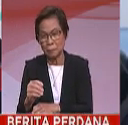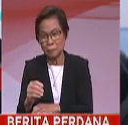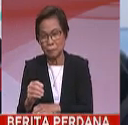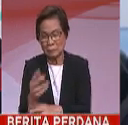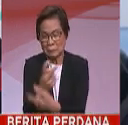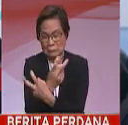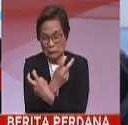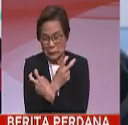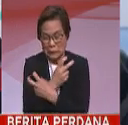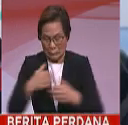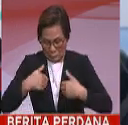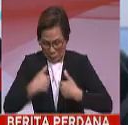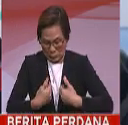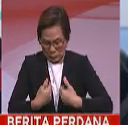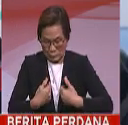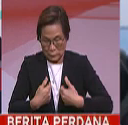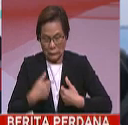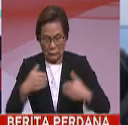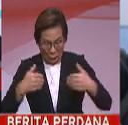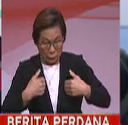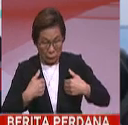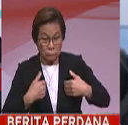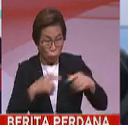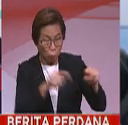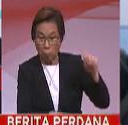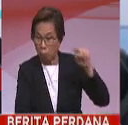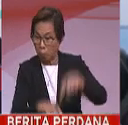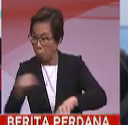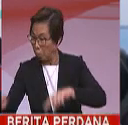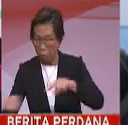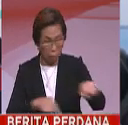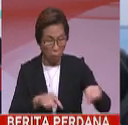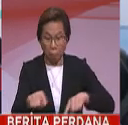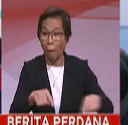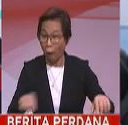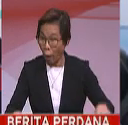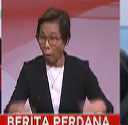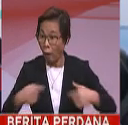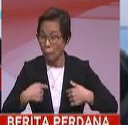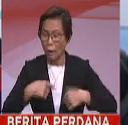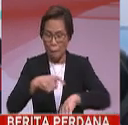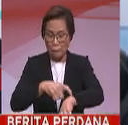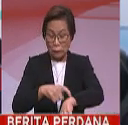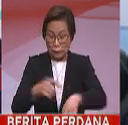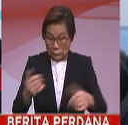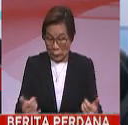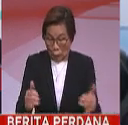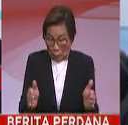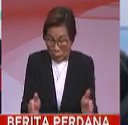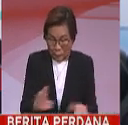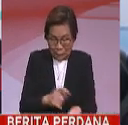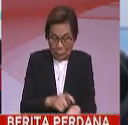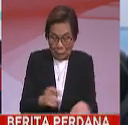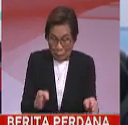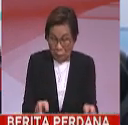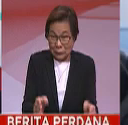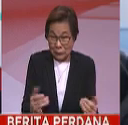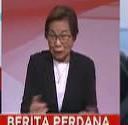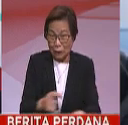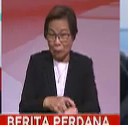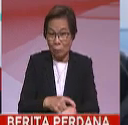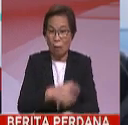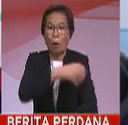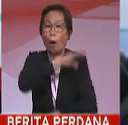bangkai binatang yang akan berada di mana-mana. Dan dalam tempoh ini juga semua